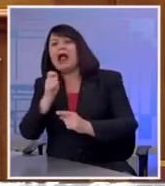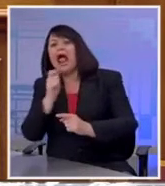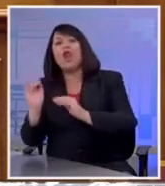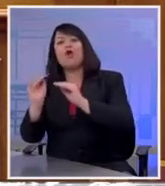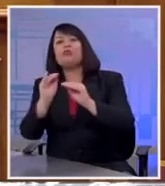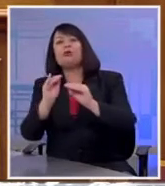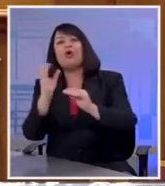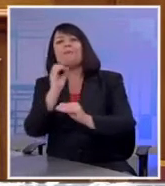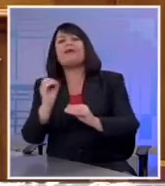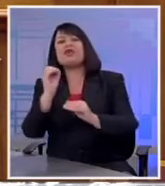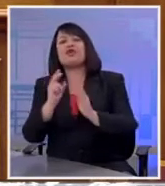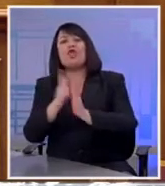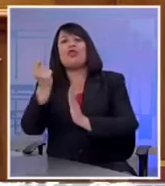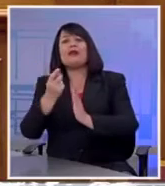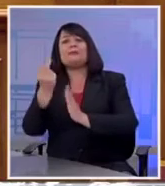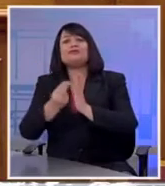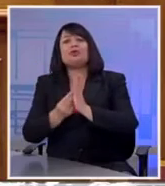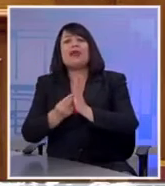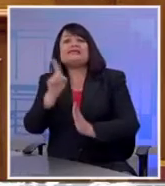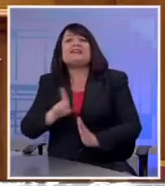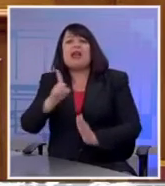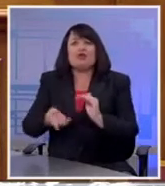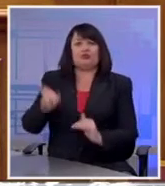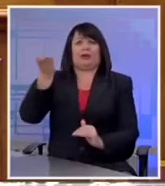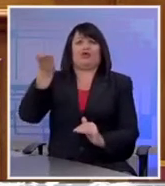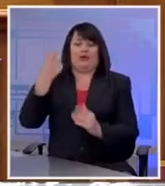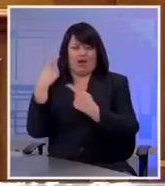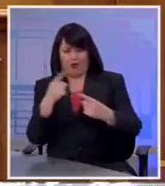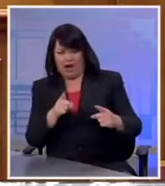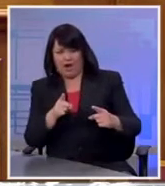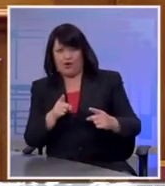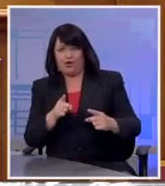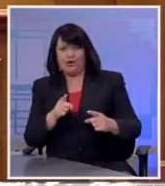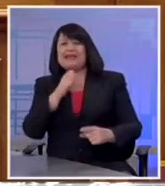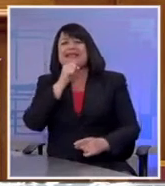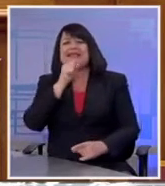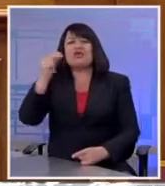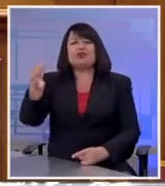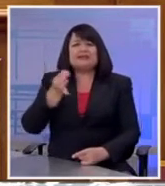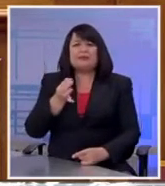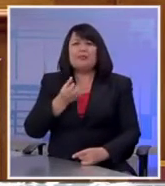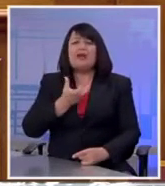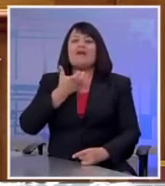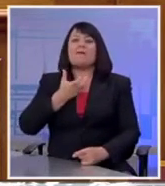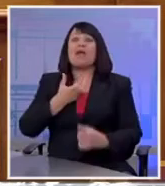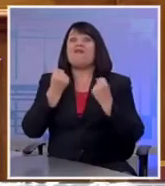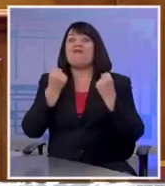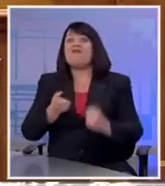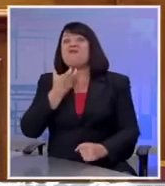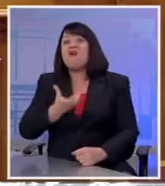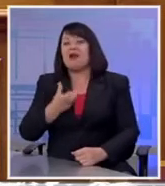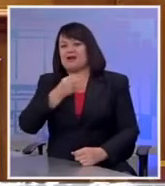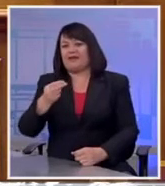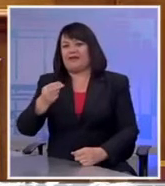της Opinion να προηγείται 12,5 μονάδες ο Μητσοτάκης. Και ξέρετε τι γύρισε και μου είπε ο γερουσιαστής, μου είπε βαριά φράση που δεν μπορώ να αναφέρω στην αίθουσα.